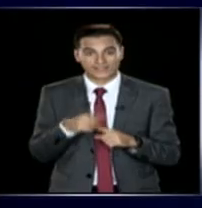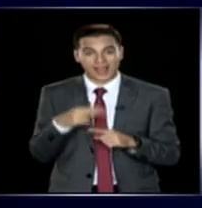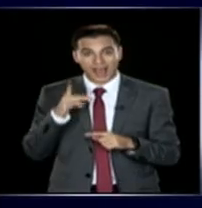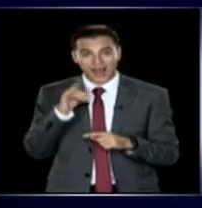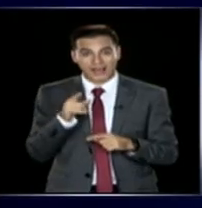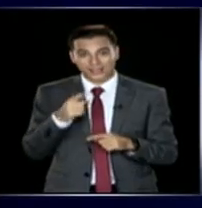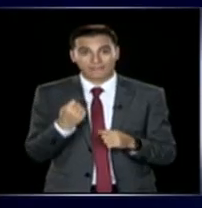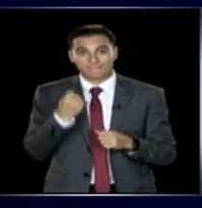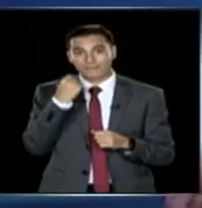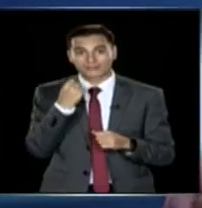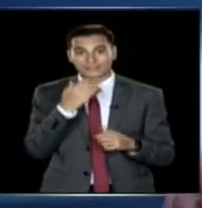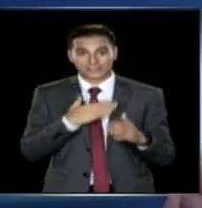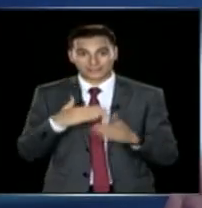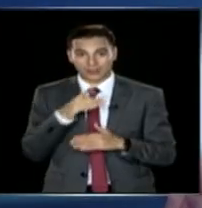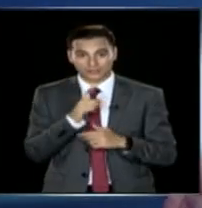انت بطل سباحه؟